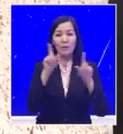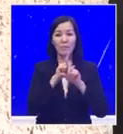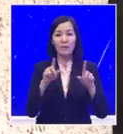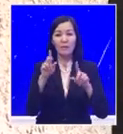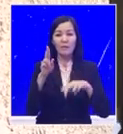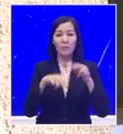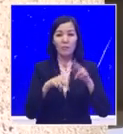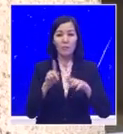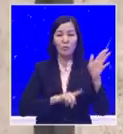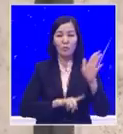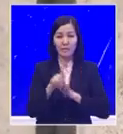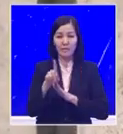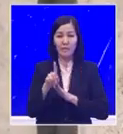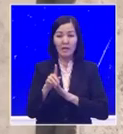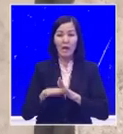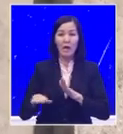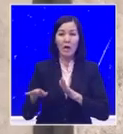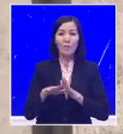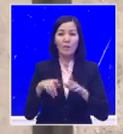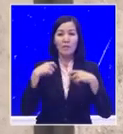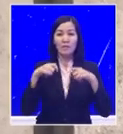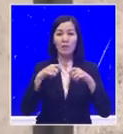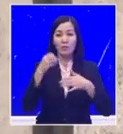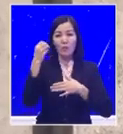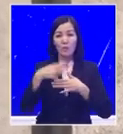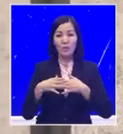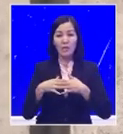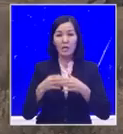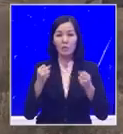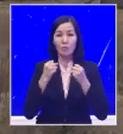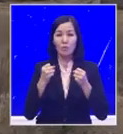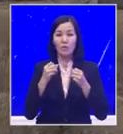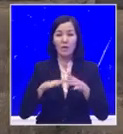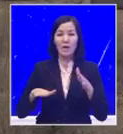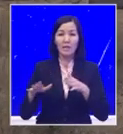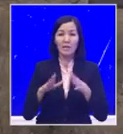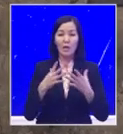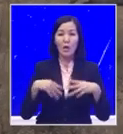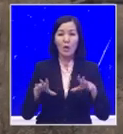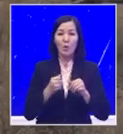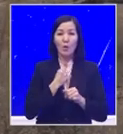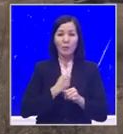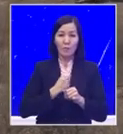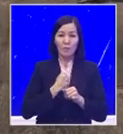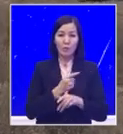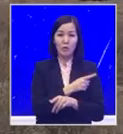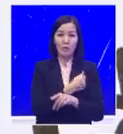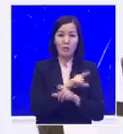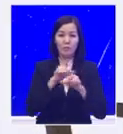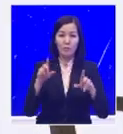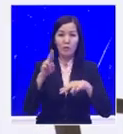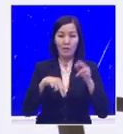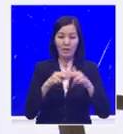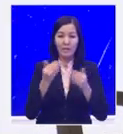құрылысы қолға алынды. Бұл аумақта сауда орталығы, спорттық алаңдар, қоғамдық монша мен медпункте салынады.